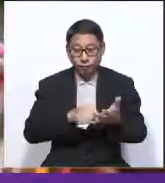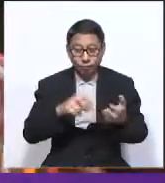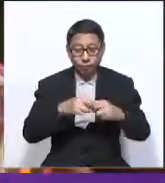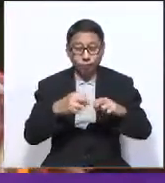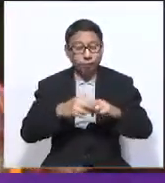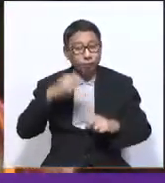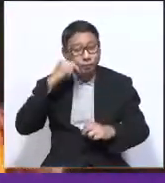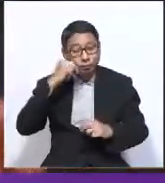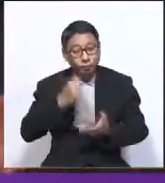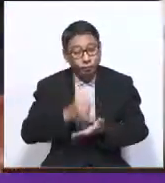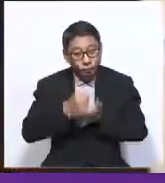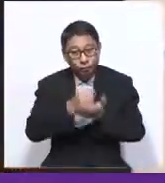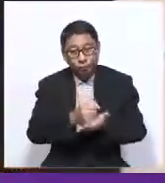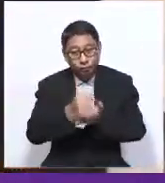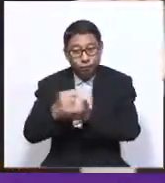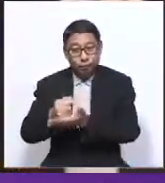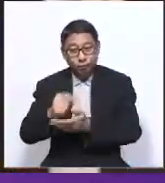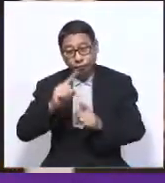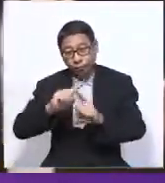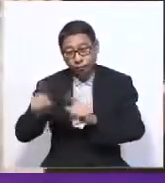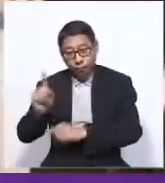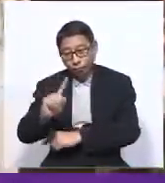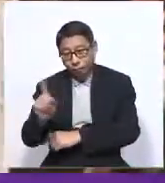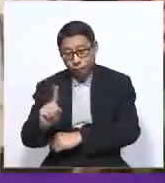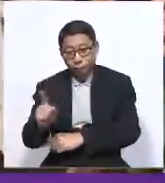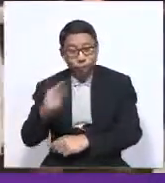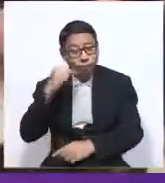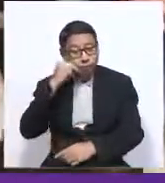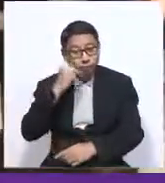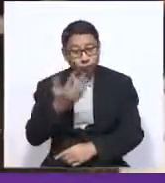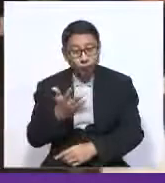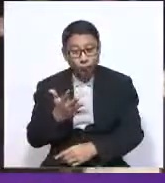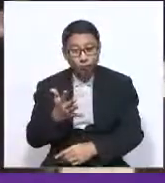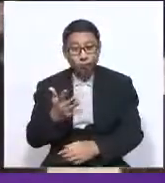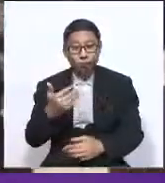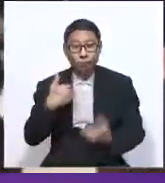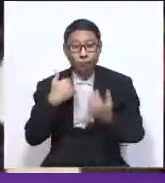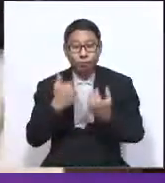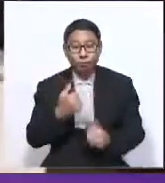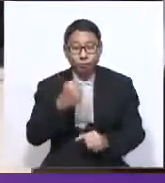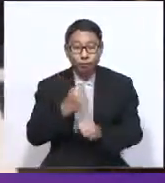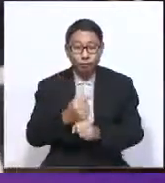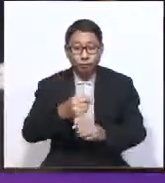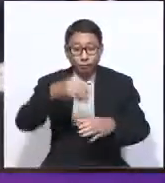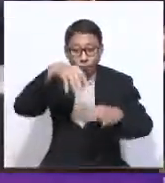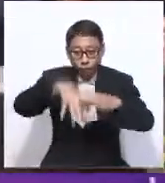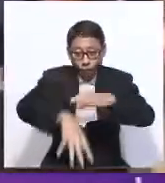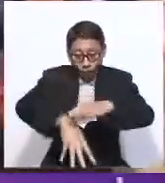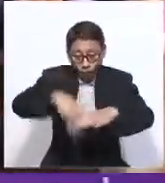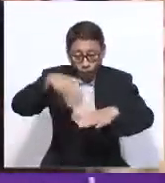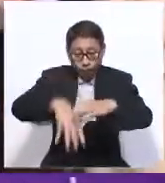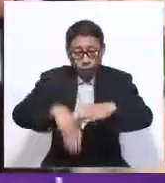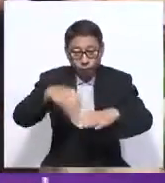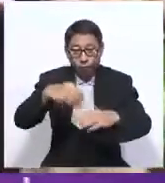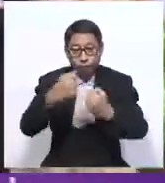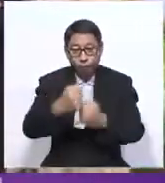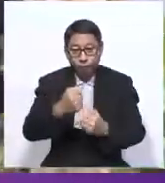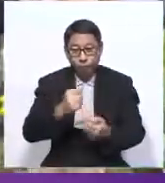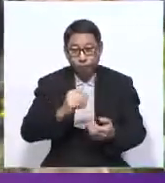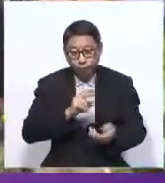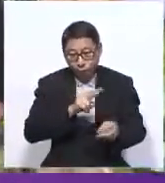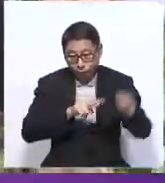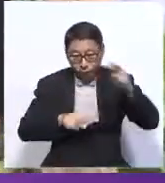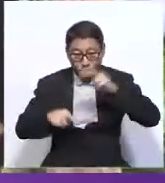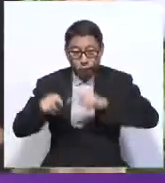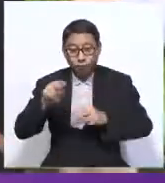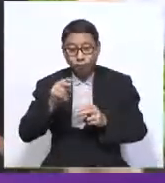น้ำเข้ามาให้ความช่วยเหลืออย่างจุดไหนเนี่ยที่ไม่มีน้ำก็ให้ ทำการขุดแล้วก็ให้หน่วยงานที่เกี่ยวข้องเนี่ยเข้ามา